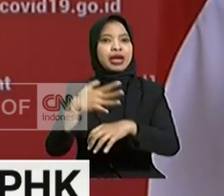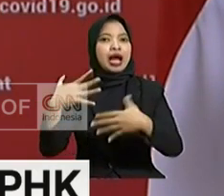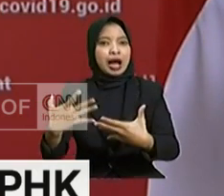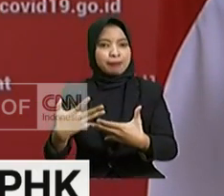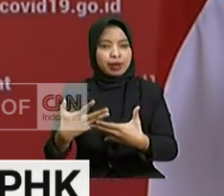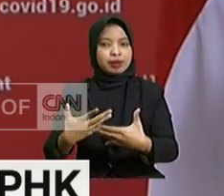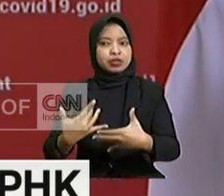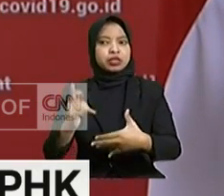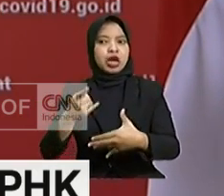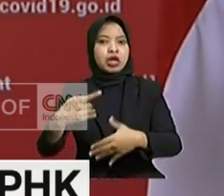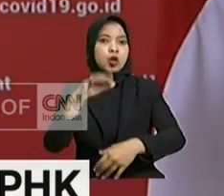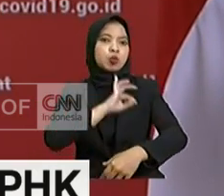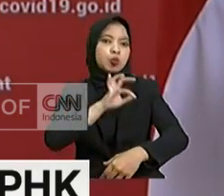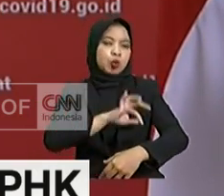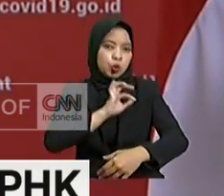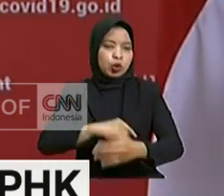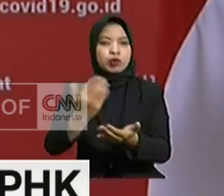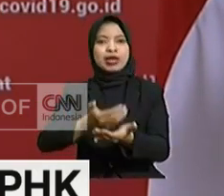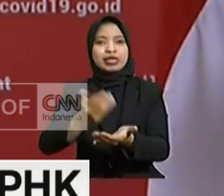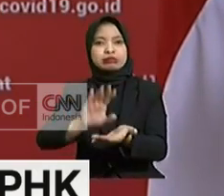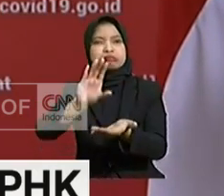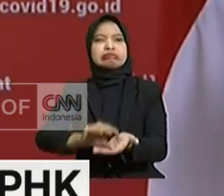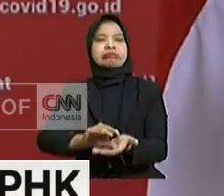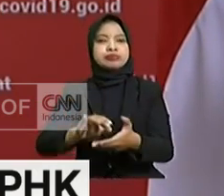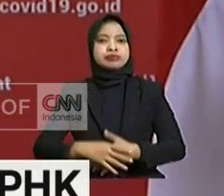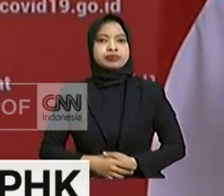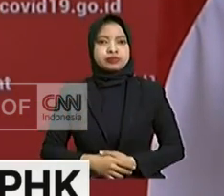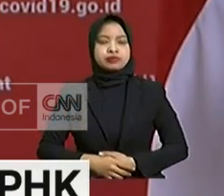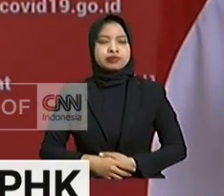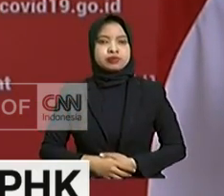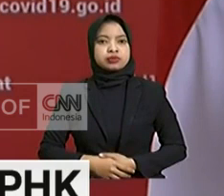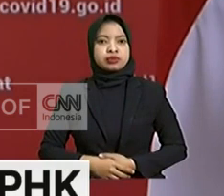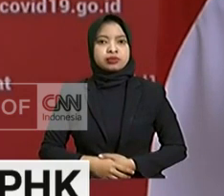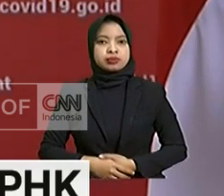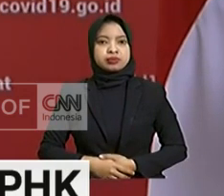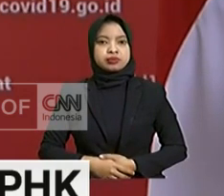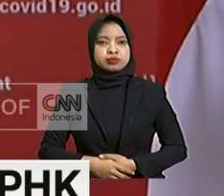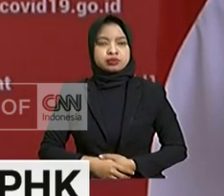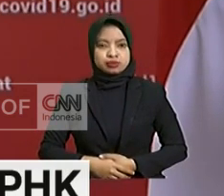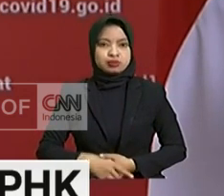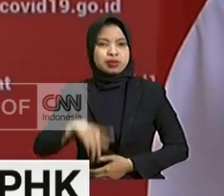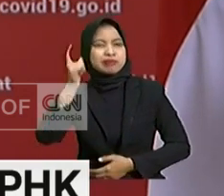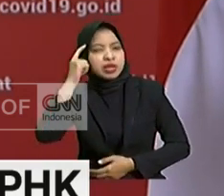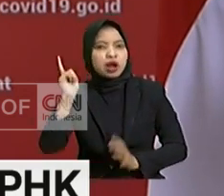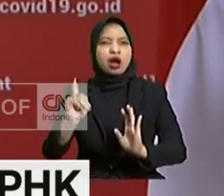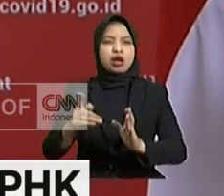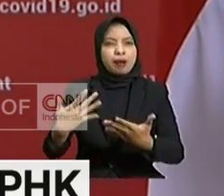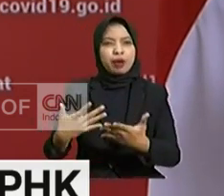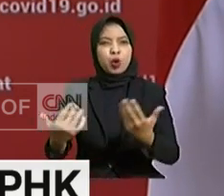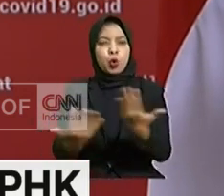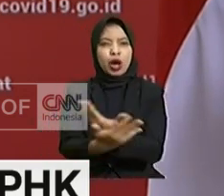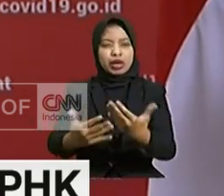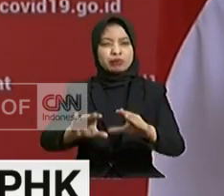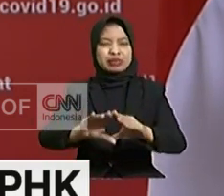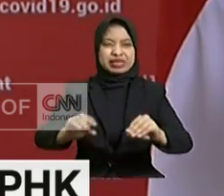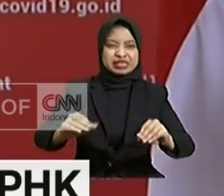upah buruh dan pekerja kebijakan ini diambil dengan mempertimbangkan bahwa banyak pekerja yang